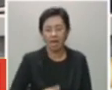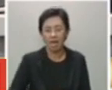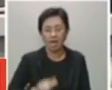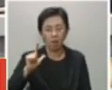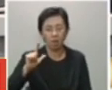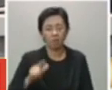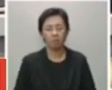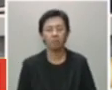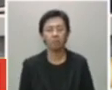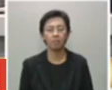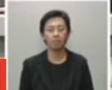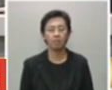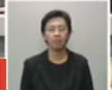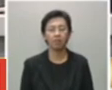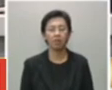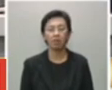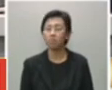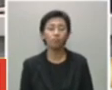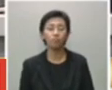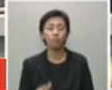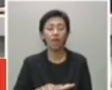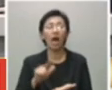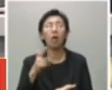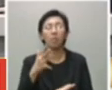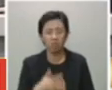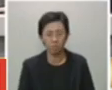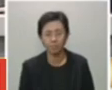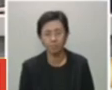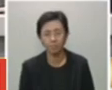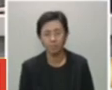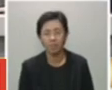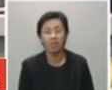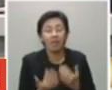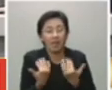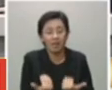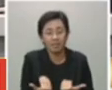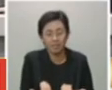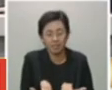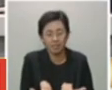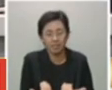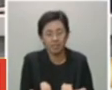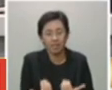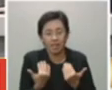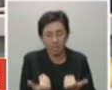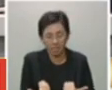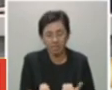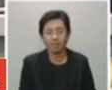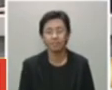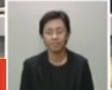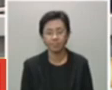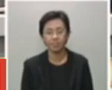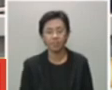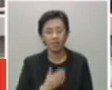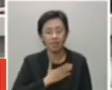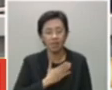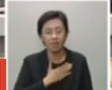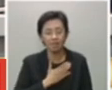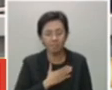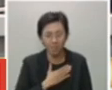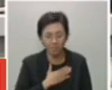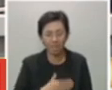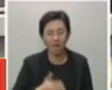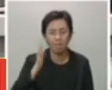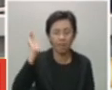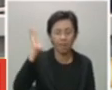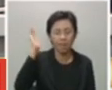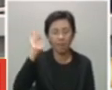ออกท่านก็ไม่ลาออกหรอกครับงวดนี้ครั้งนี้ครับที่ผมลุกขึ้นอภิปรายในครั้